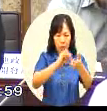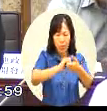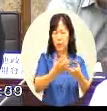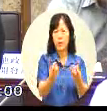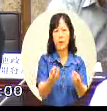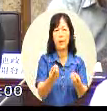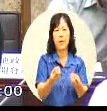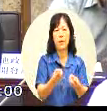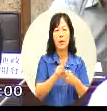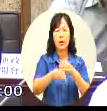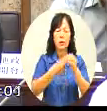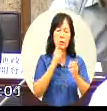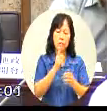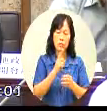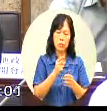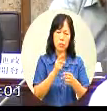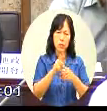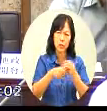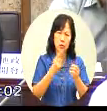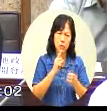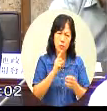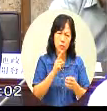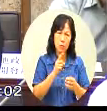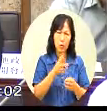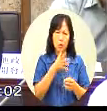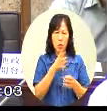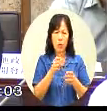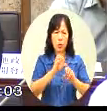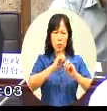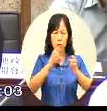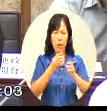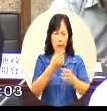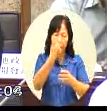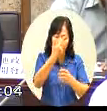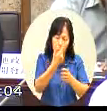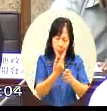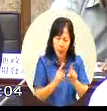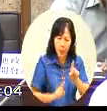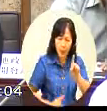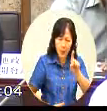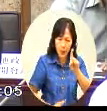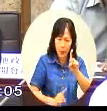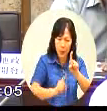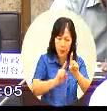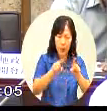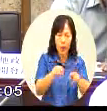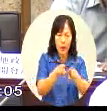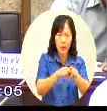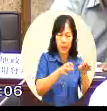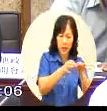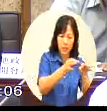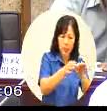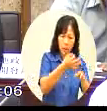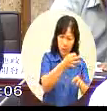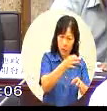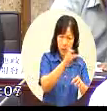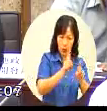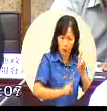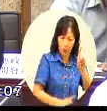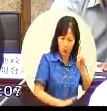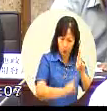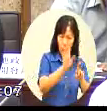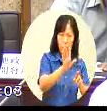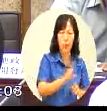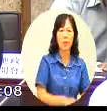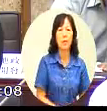他只是说这个 逐年接近一般正常交易价格嘛。 这个是